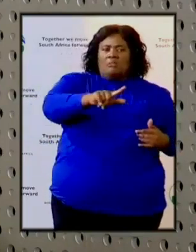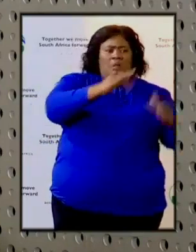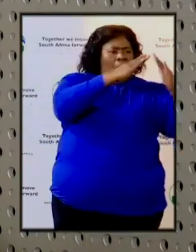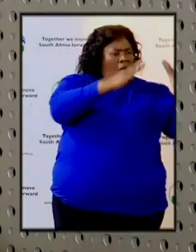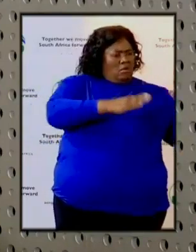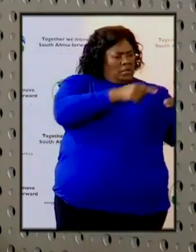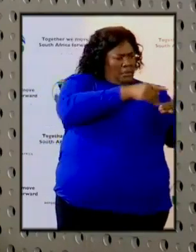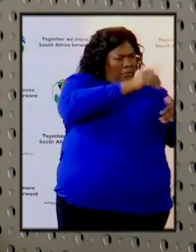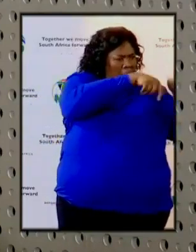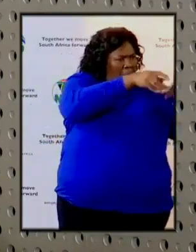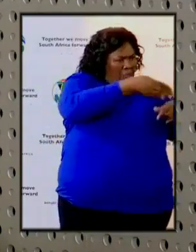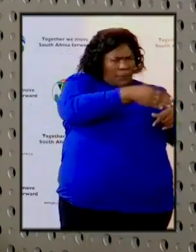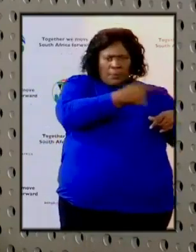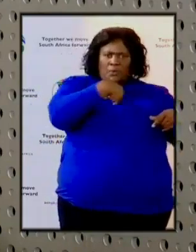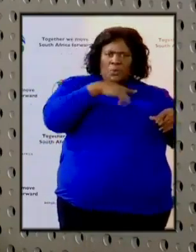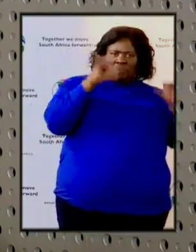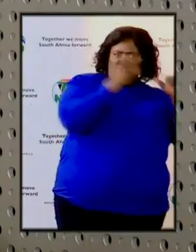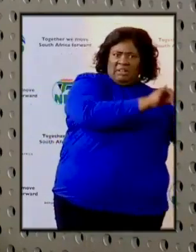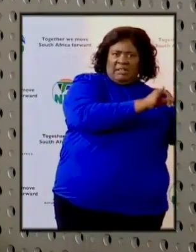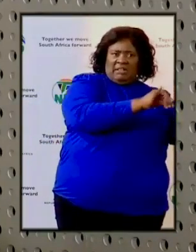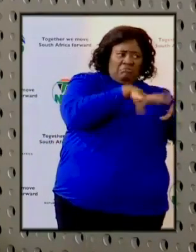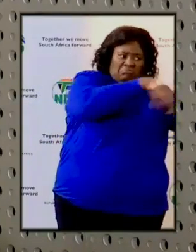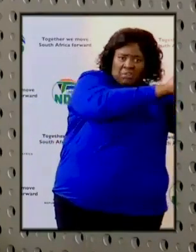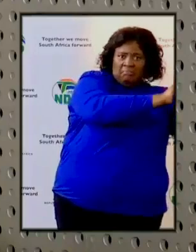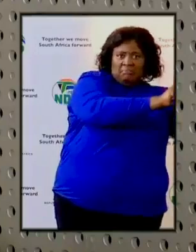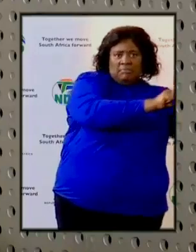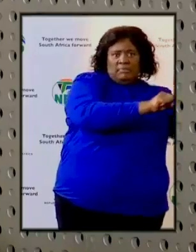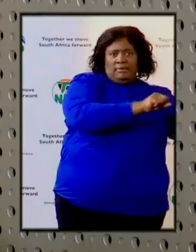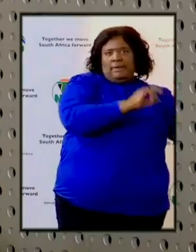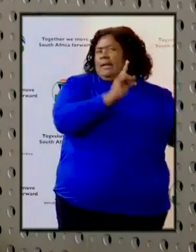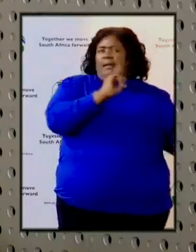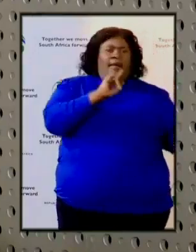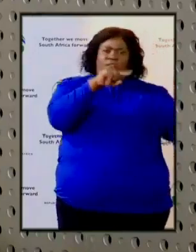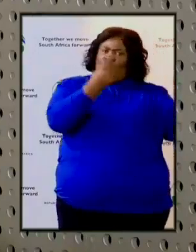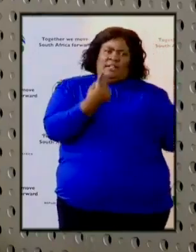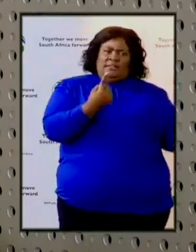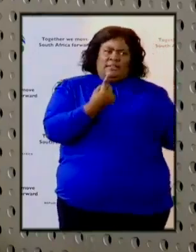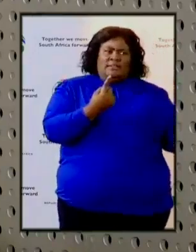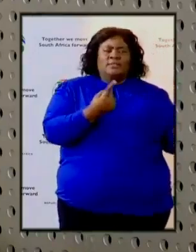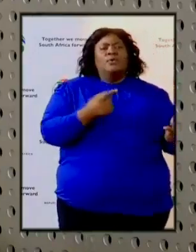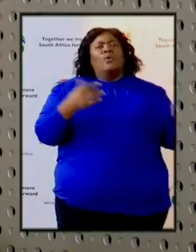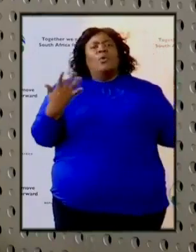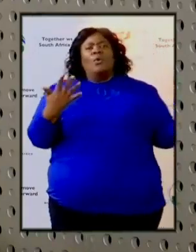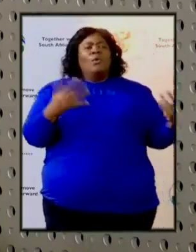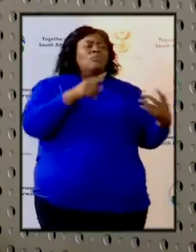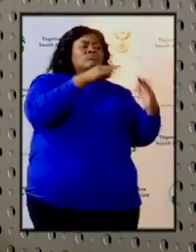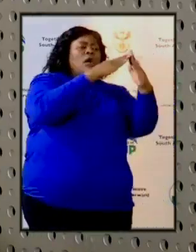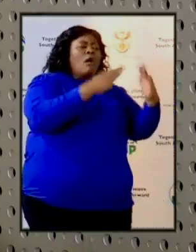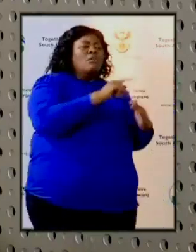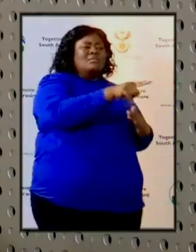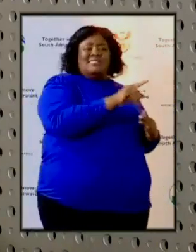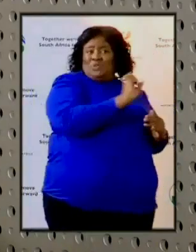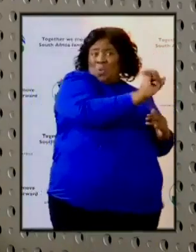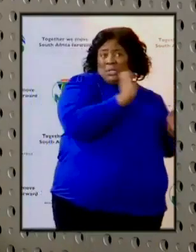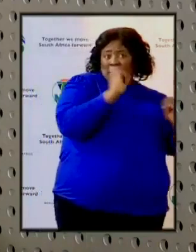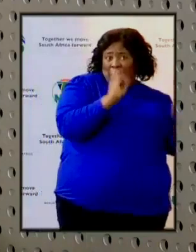abasuswa. Uzosuswa phela uma wenza njalo. Noma uvele uyongena endlini okungeyona yakho ongayinikiwe